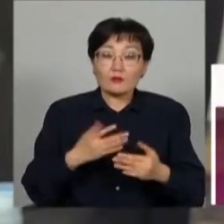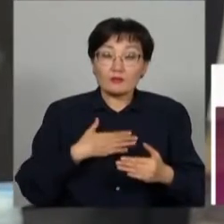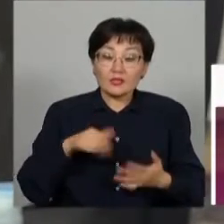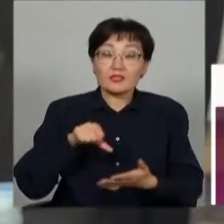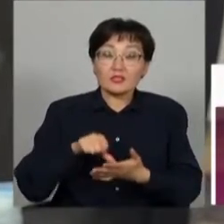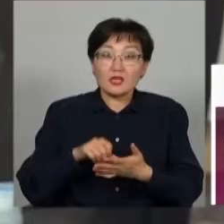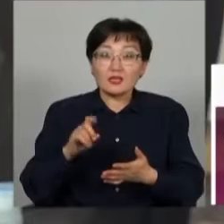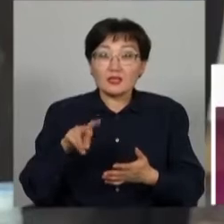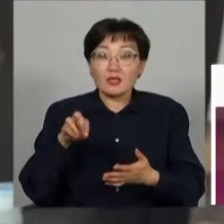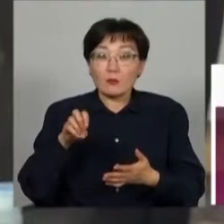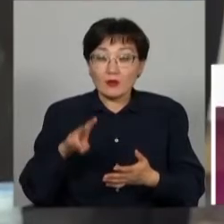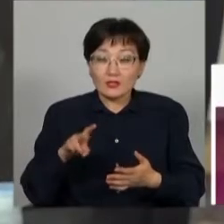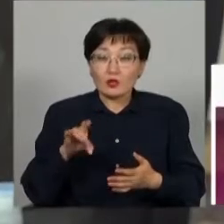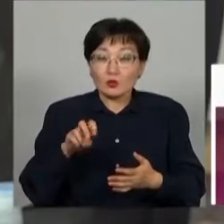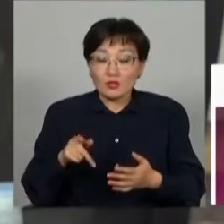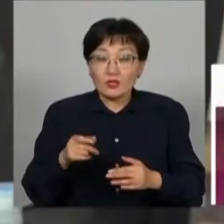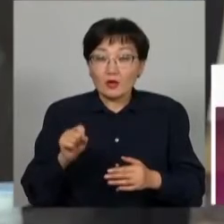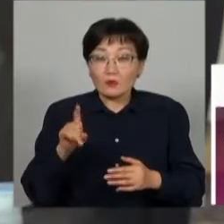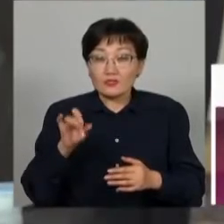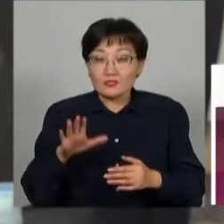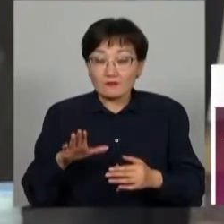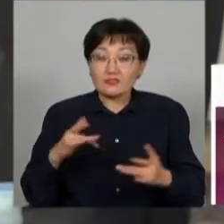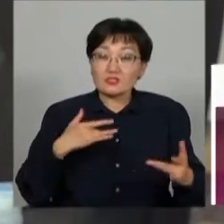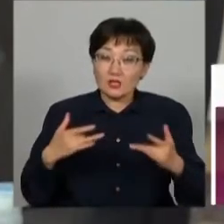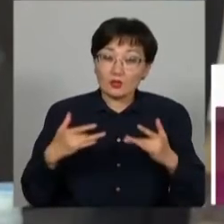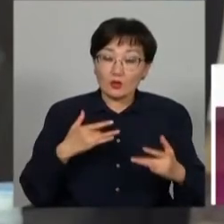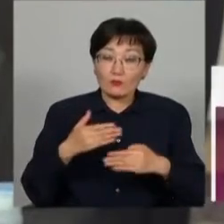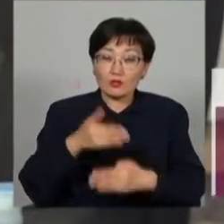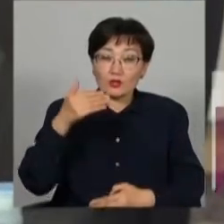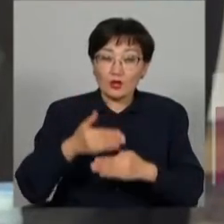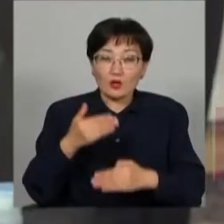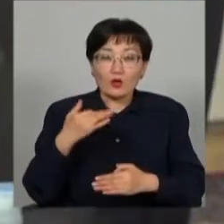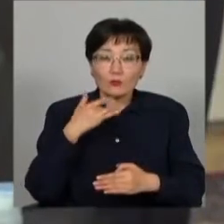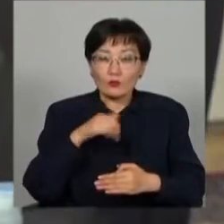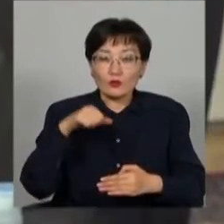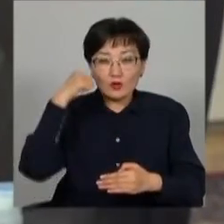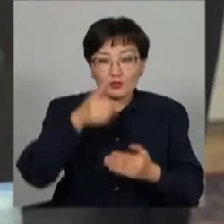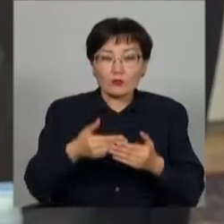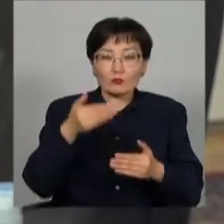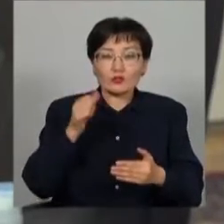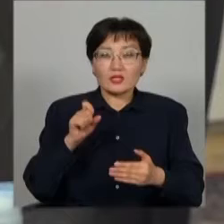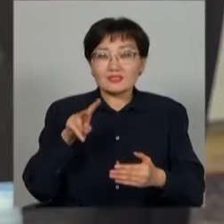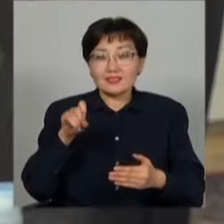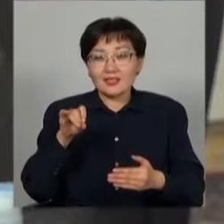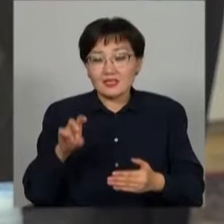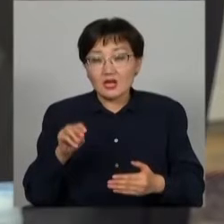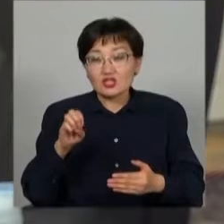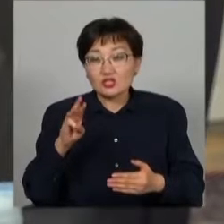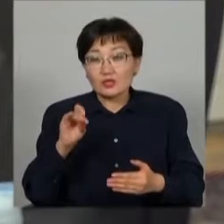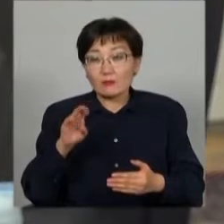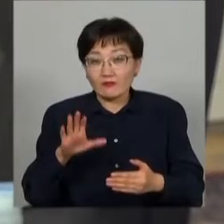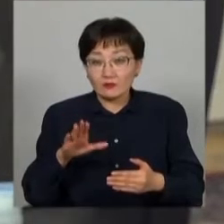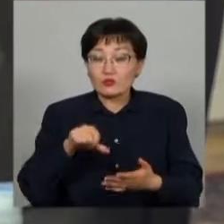ойнаған Елеман ролін дәл осы Әуезов театрының сахнасында бәленбай жыл бұрын Асанәлі ағамыз ойнаған. Қазірен Асанәлі ағамыз